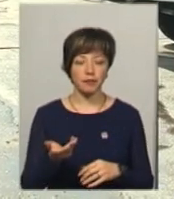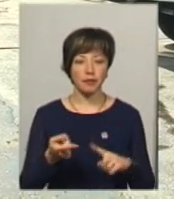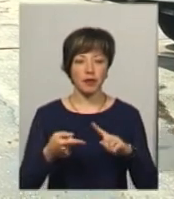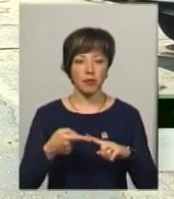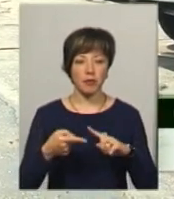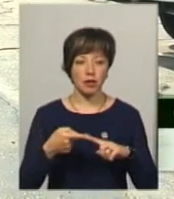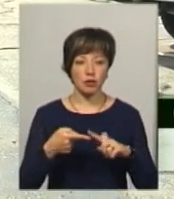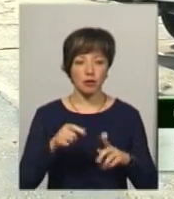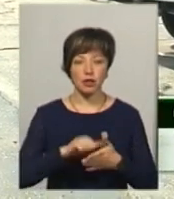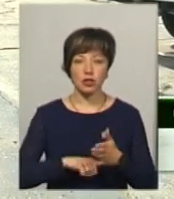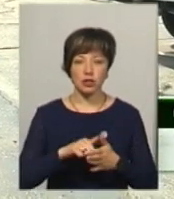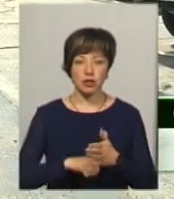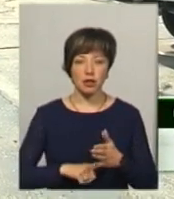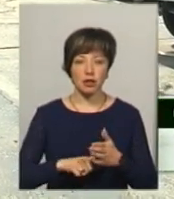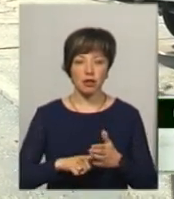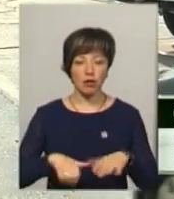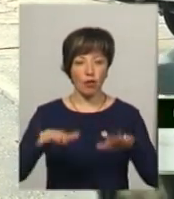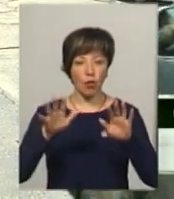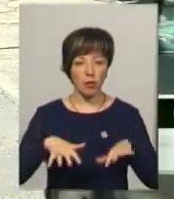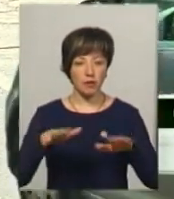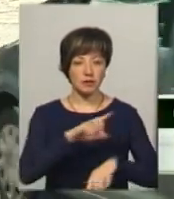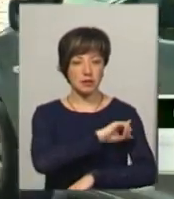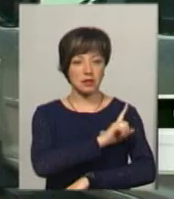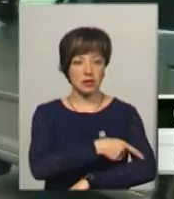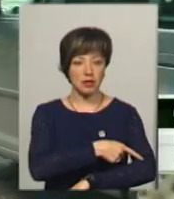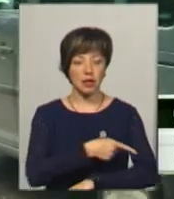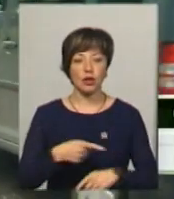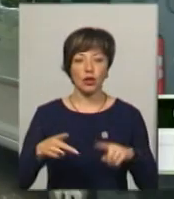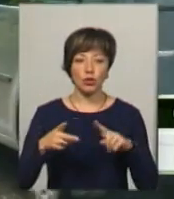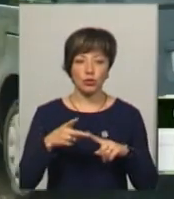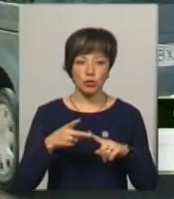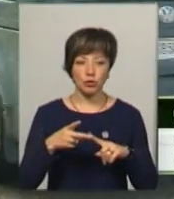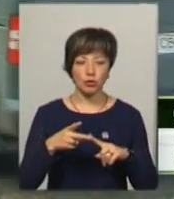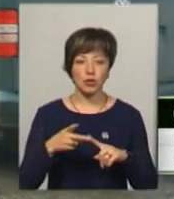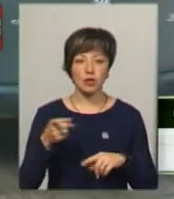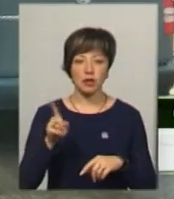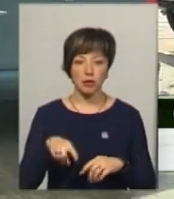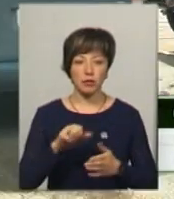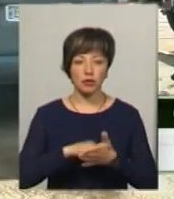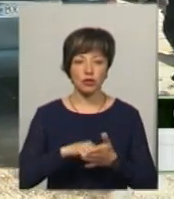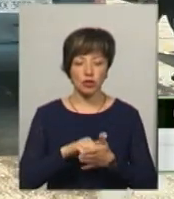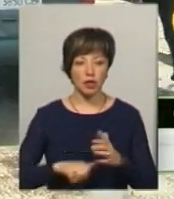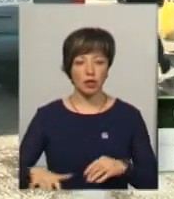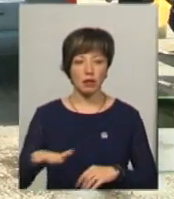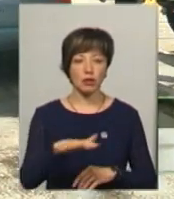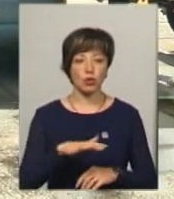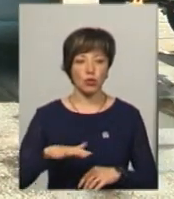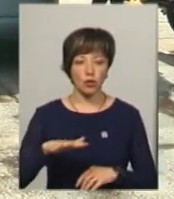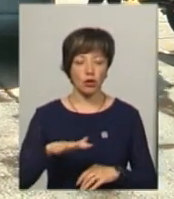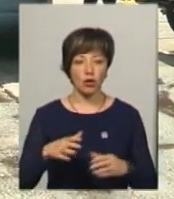внаслідок падіння значної кількості опадів, а також те, що на території